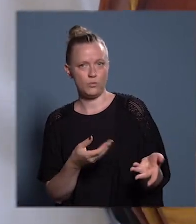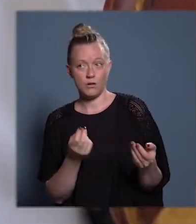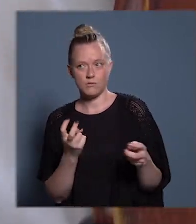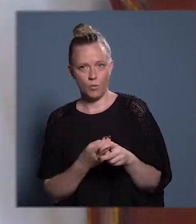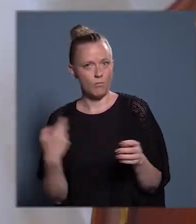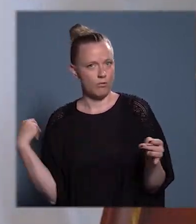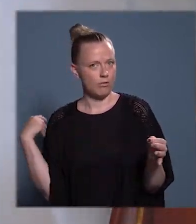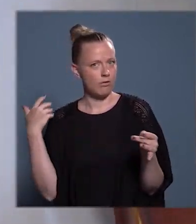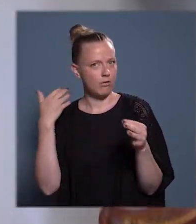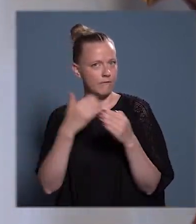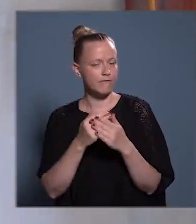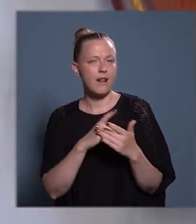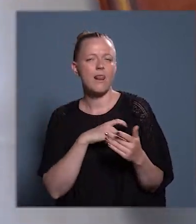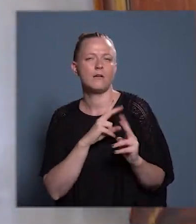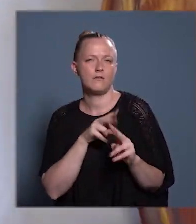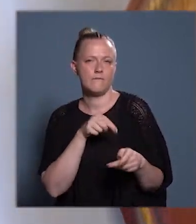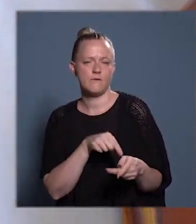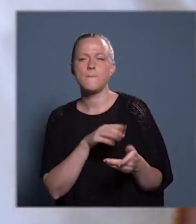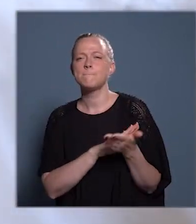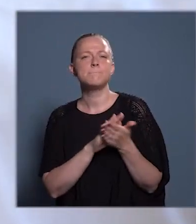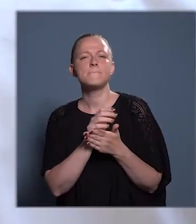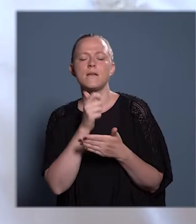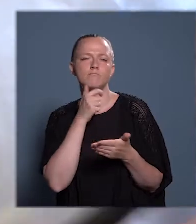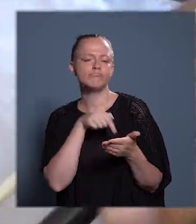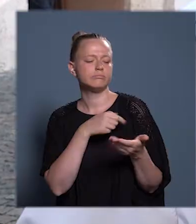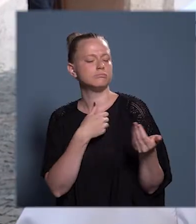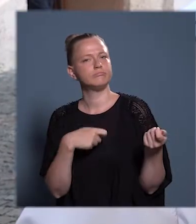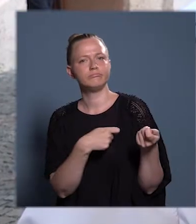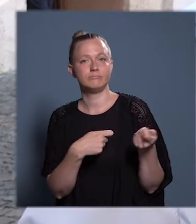és lelke is van. Milyen idős ez a hangszer, és kitől örökölte meg? Ez még